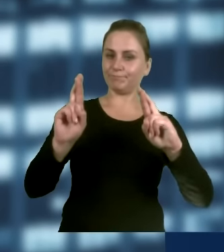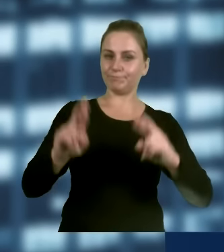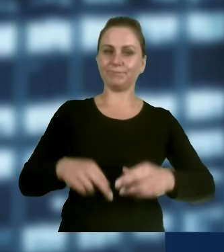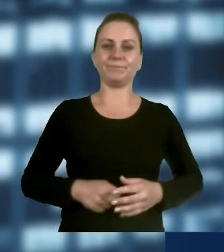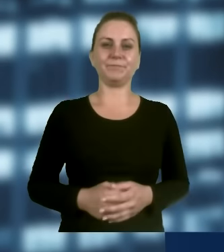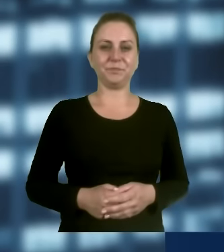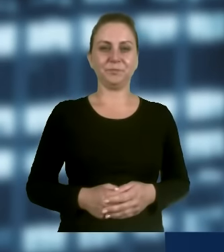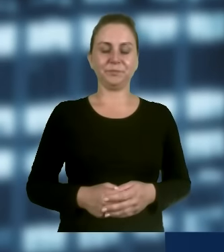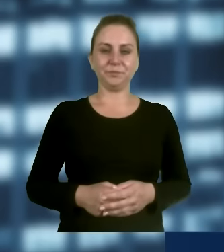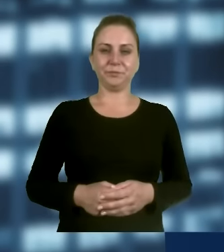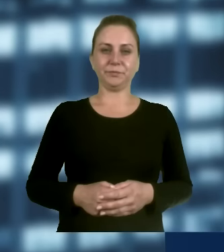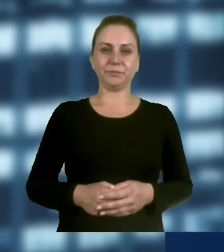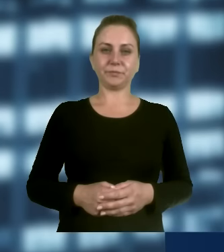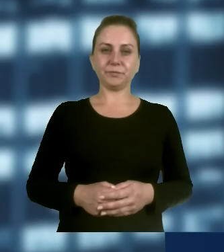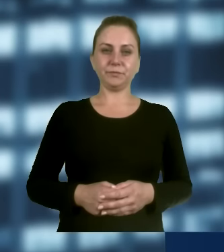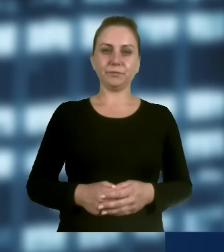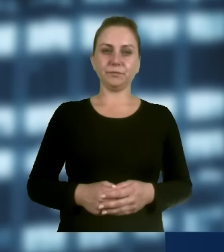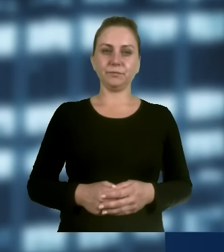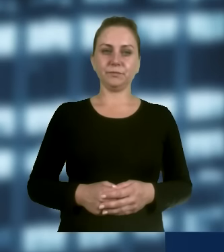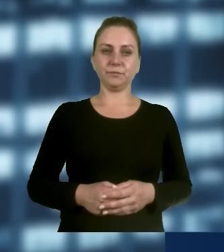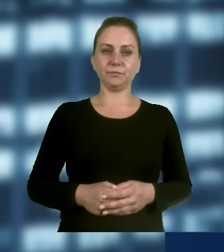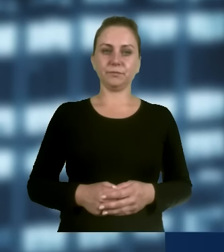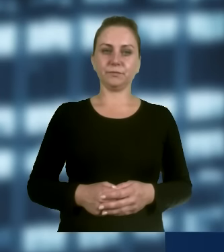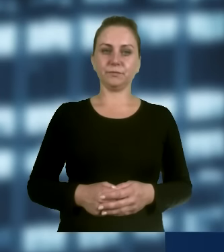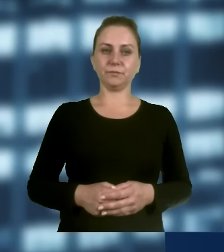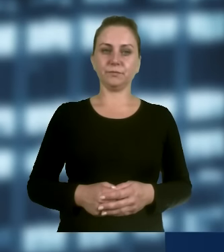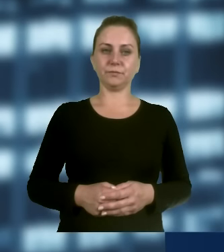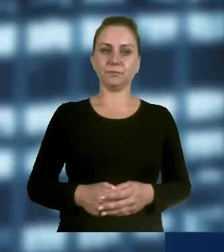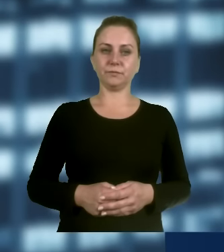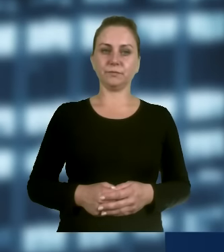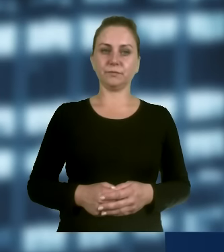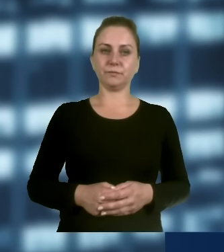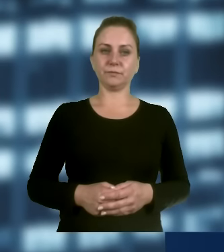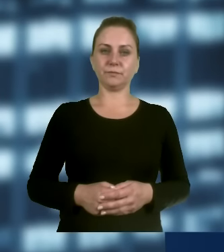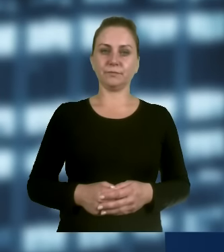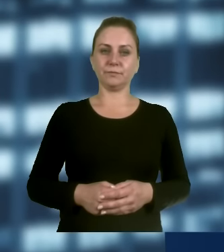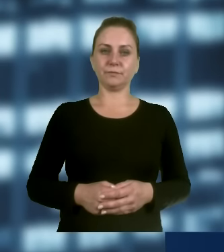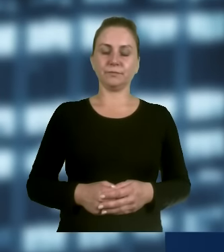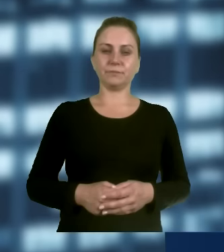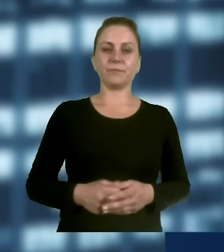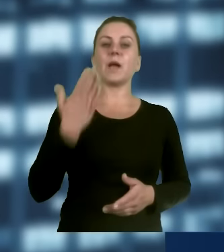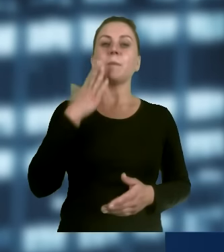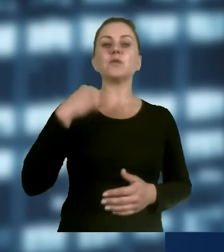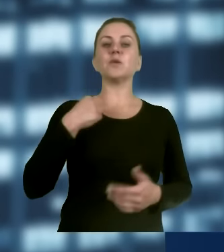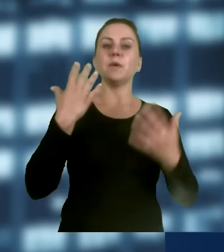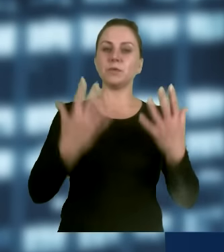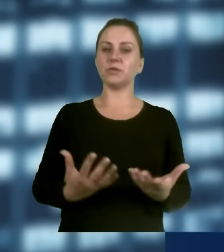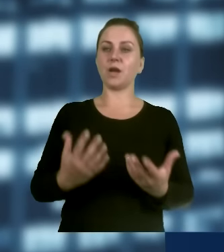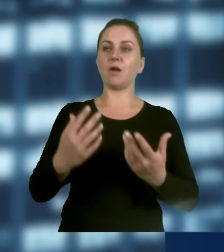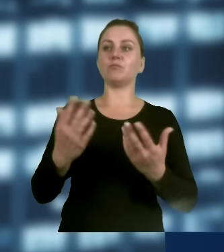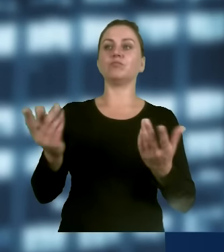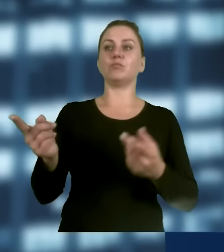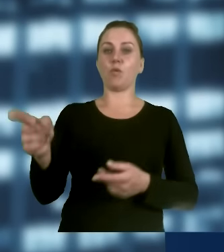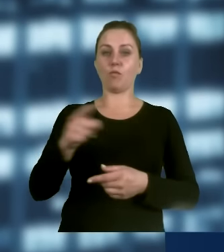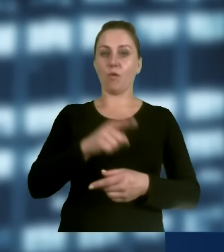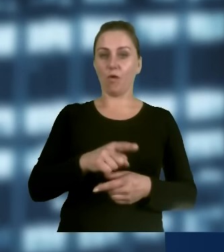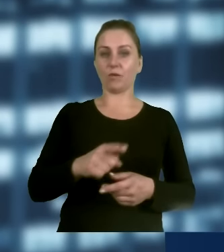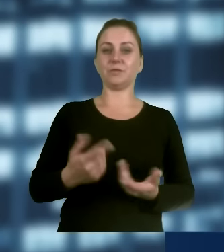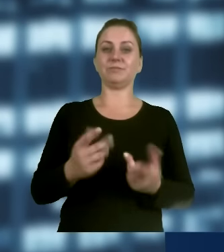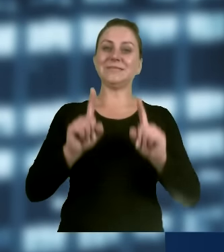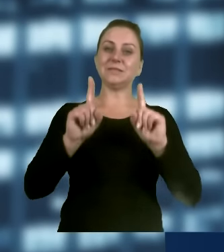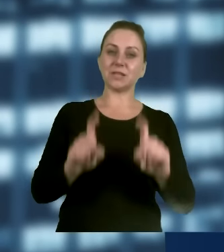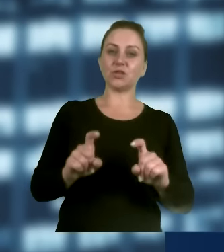Trzymam kciuki. No i bardzo bym chciał, żeby oni się zaczęli w takich ważnych dla